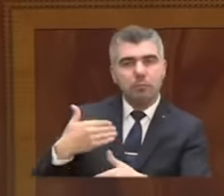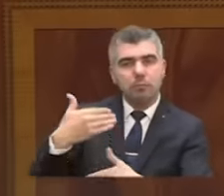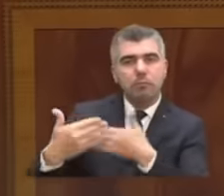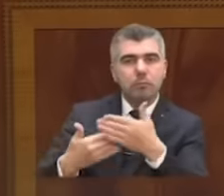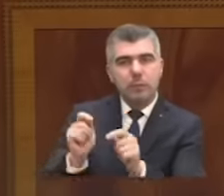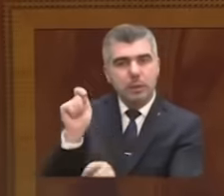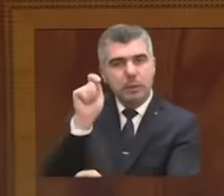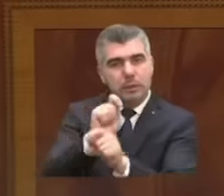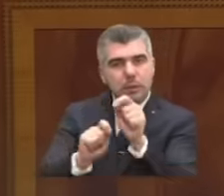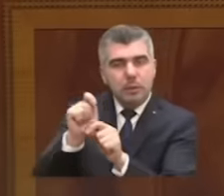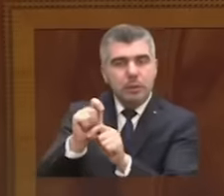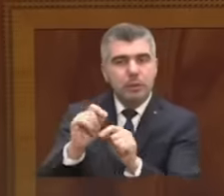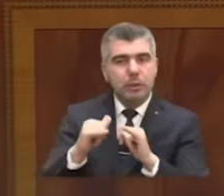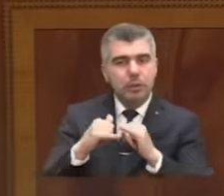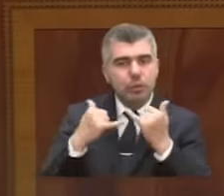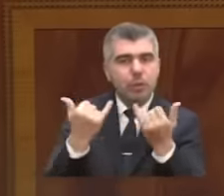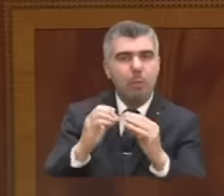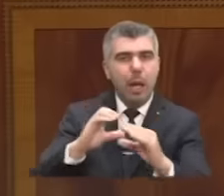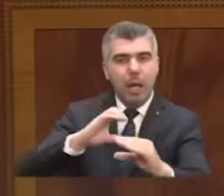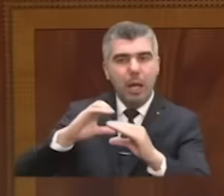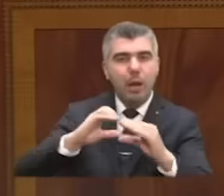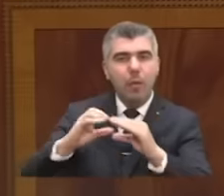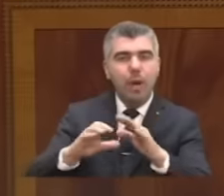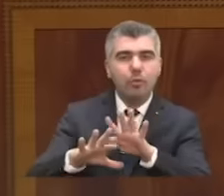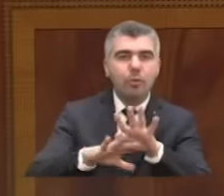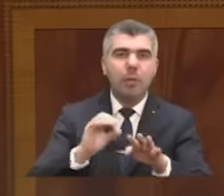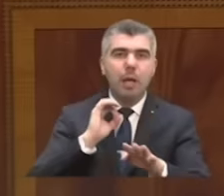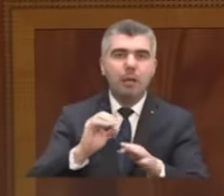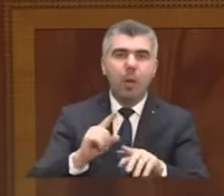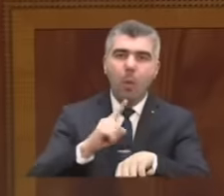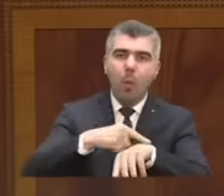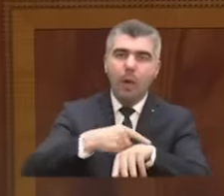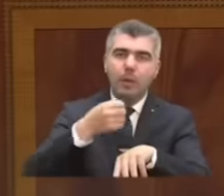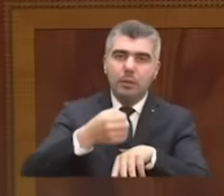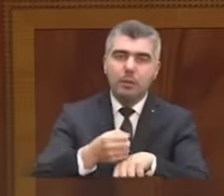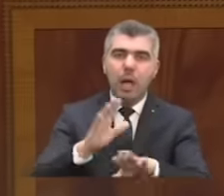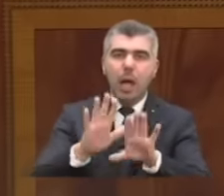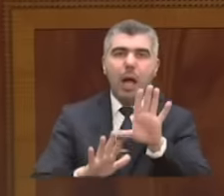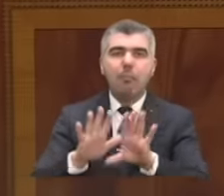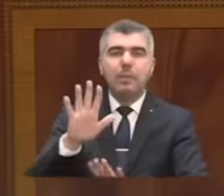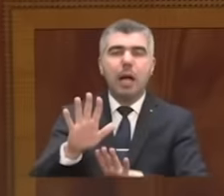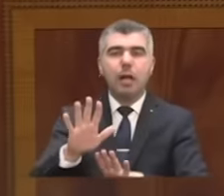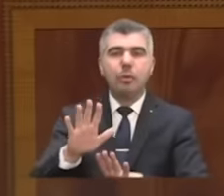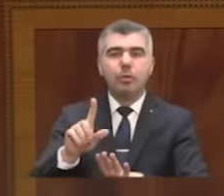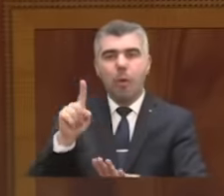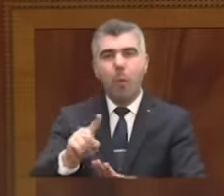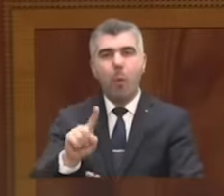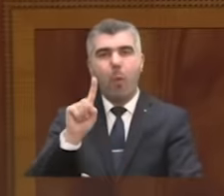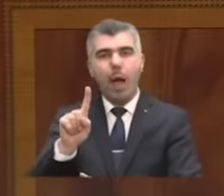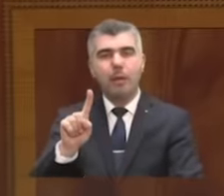وقراراته التطبيقية إلى حين الانتهاء من جلسات الحوار الاجتماعي القطاعي المحددة مدتها